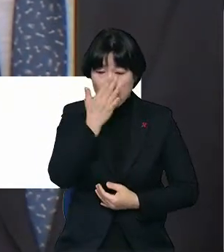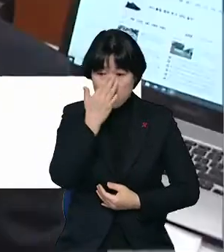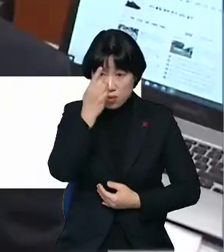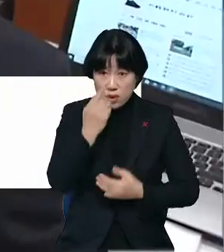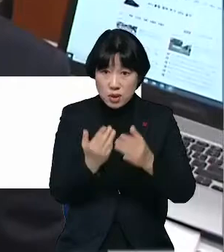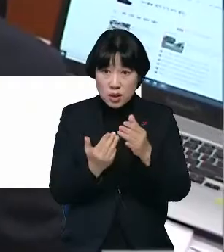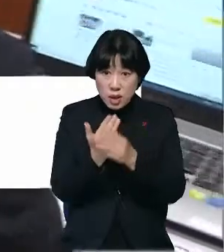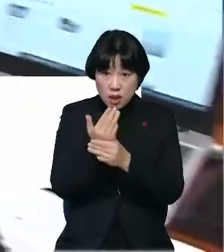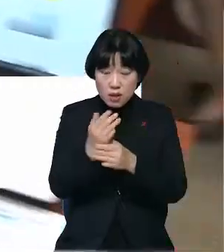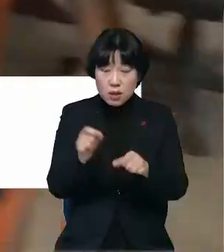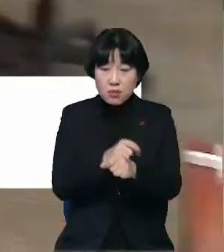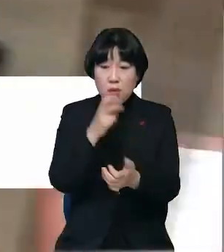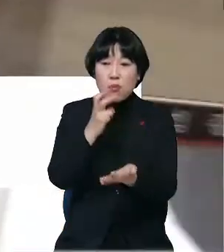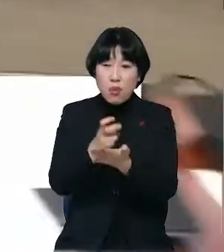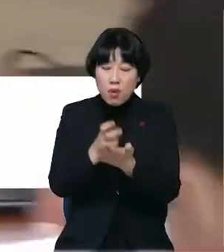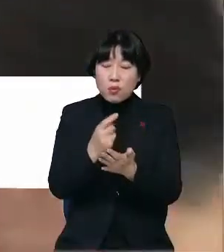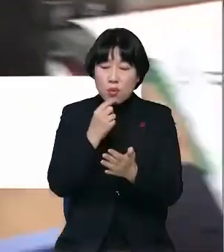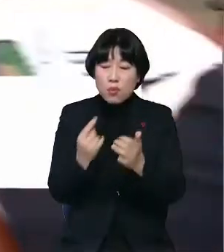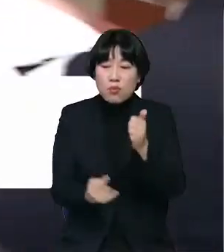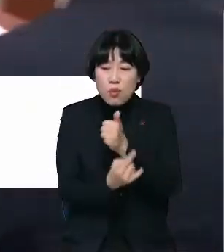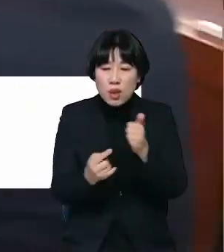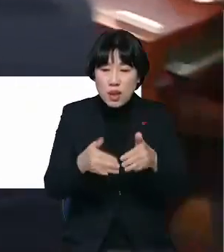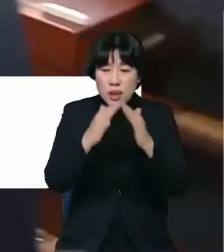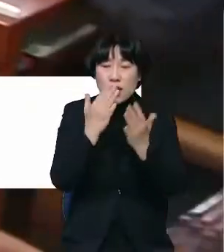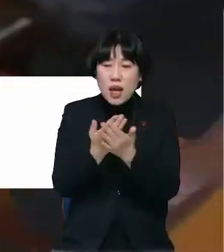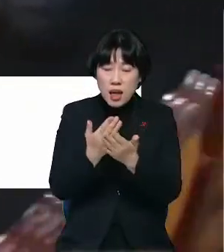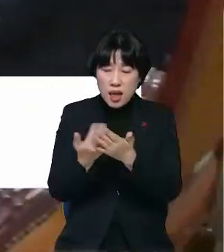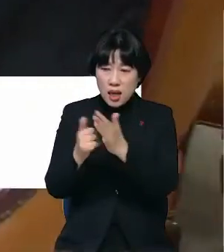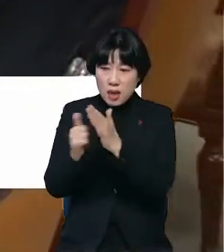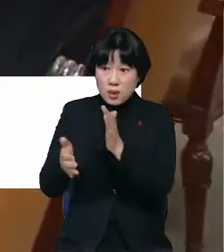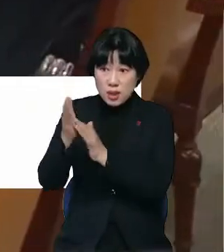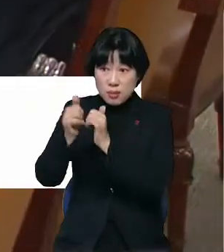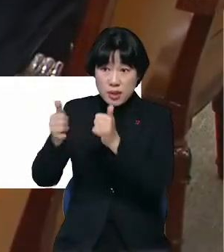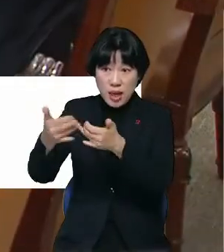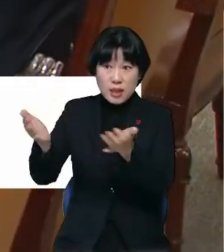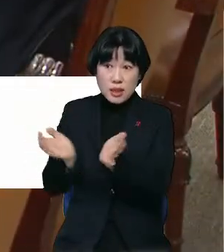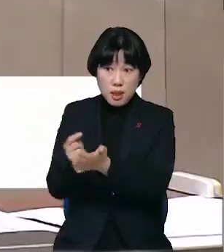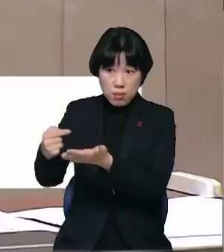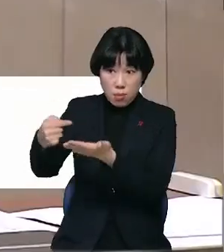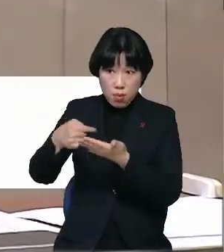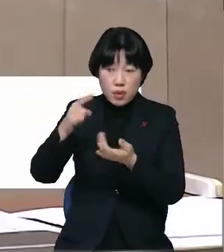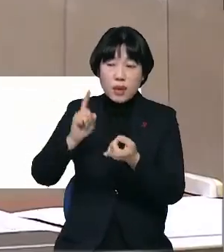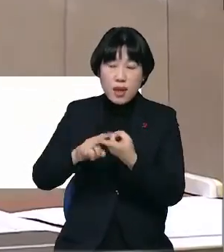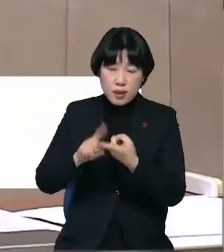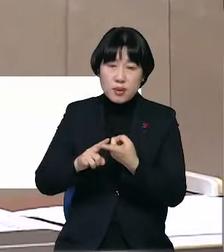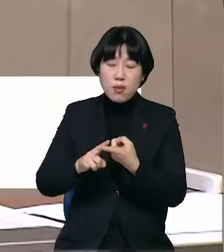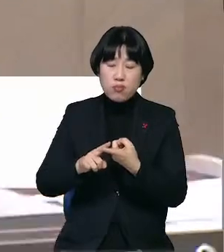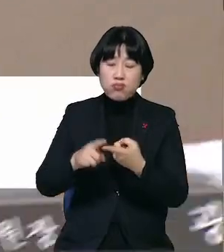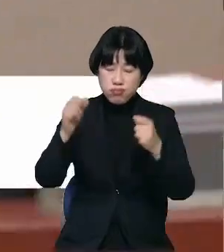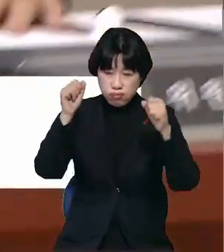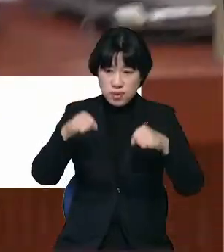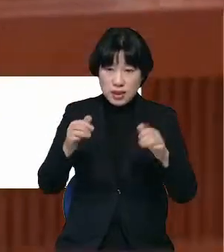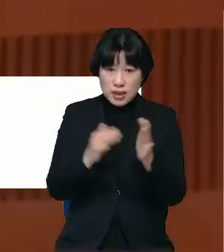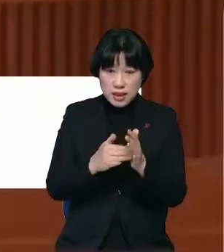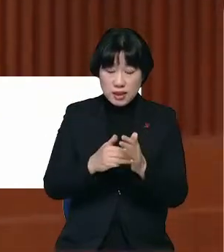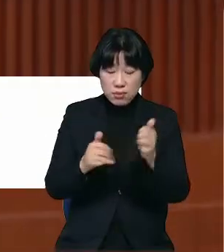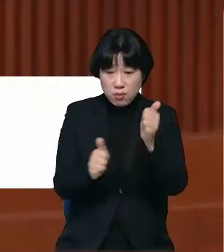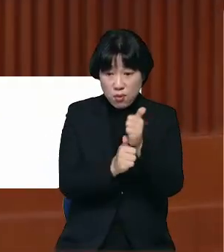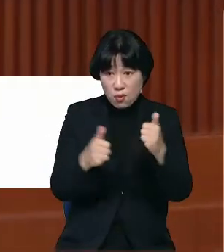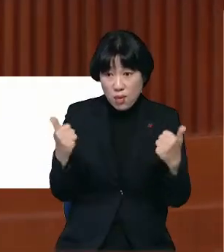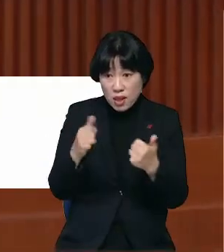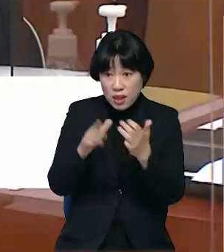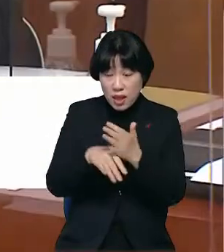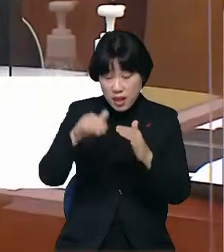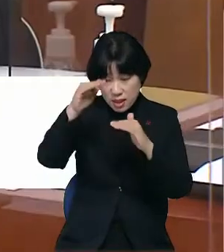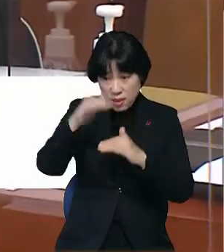설치 규정을 신설해 달라는 유족회 와 시민단체의 의견을 수용하기로 했다 며 차관회의 에서도 같은 내용이